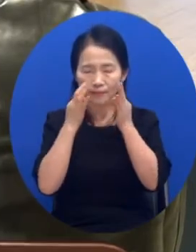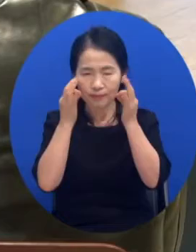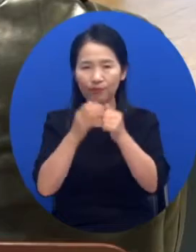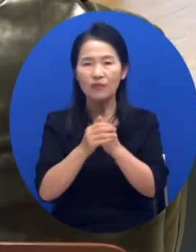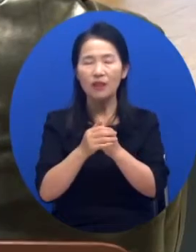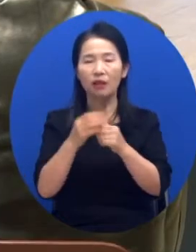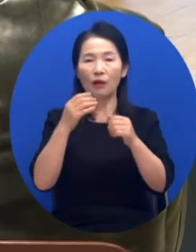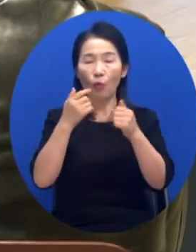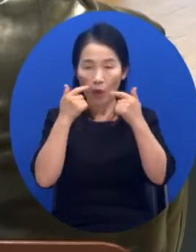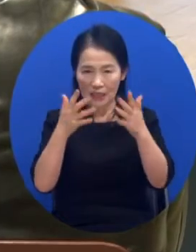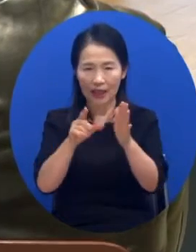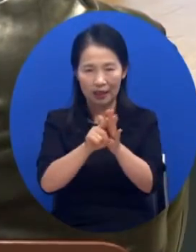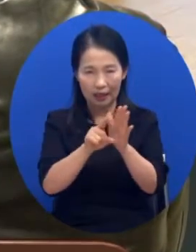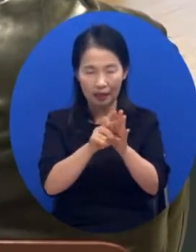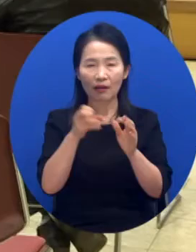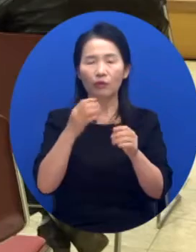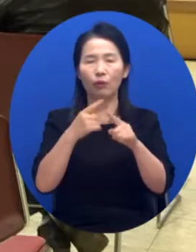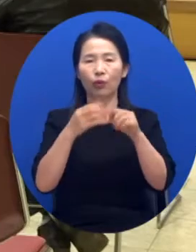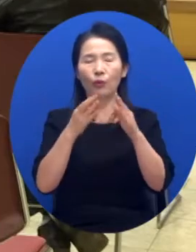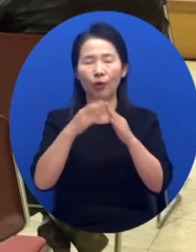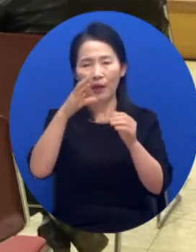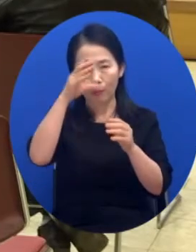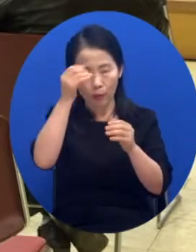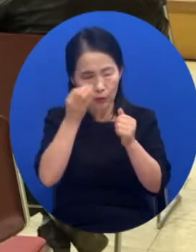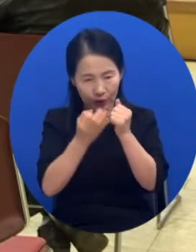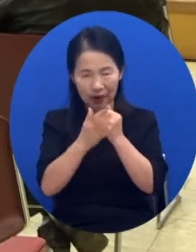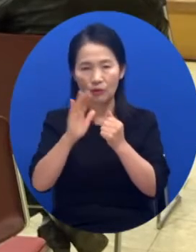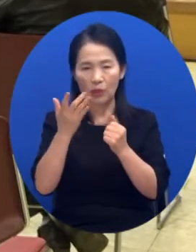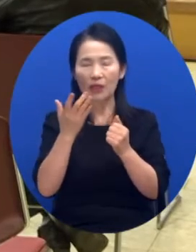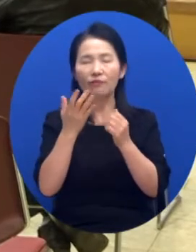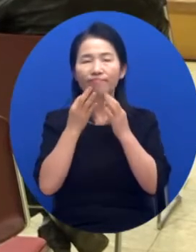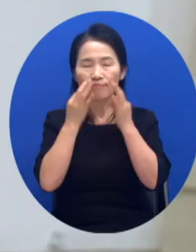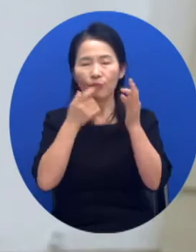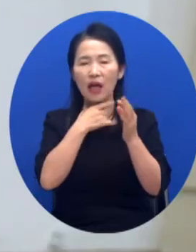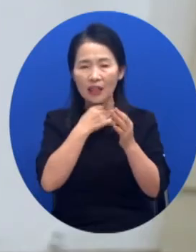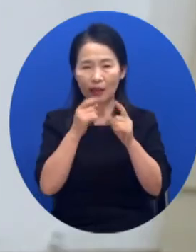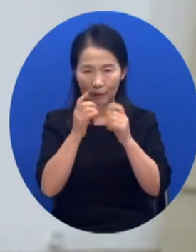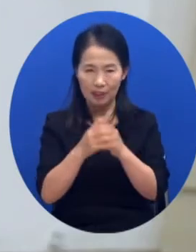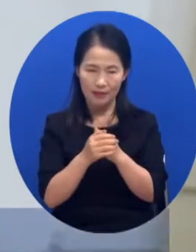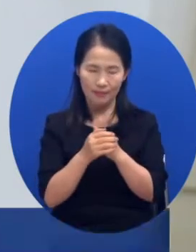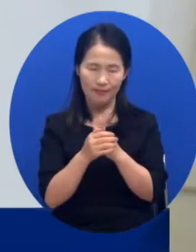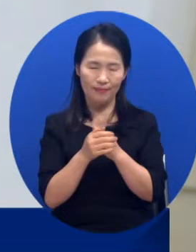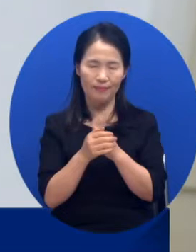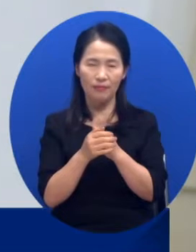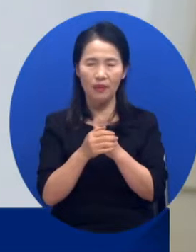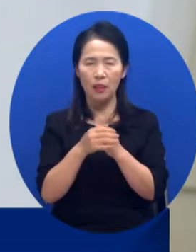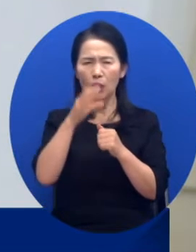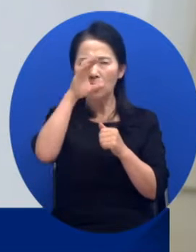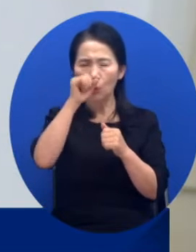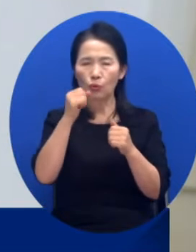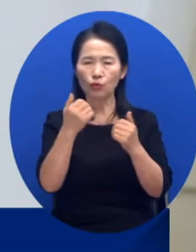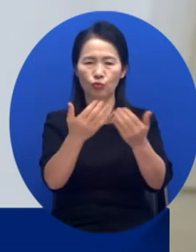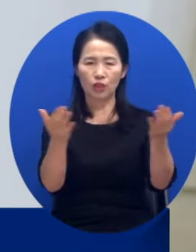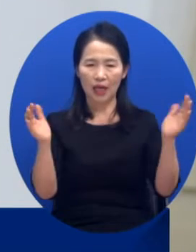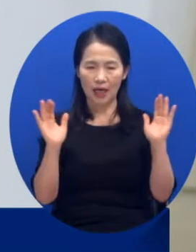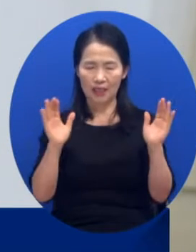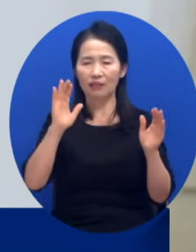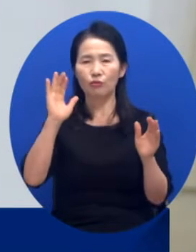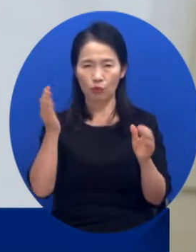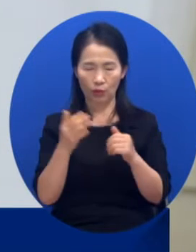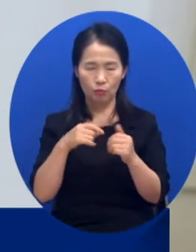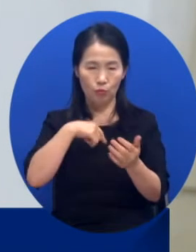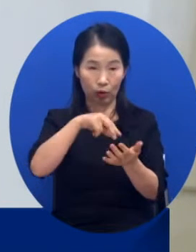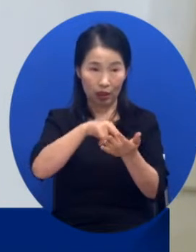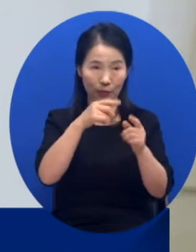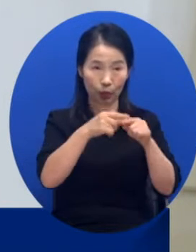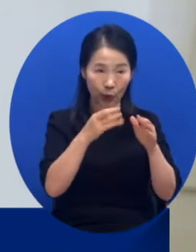사역의 본이 되는 카이캄이 되도록 집중하겠다고 밝혔습니다. 좋은 울타리가 되어서 또 이